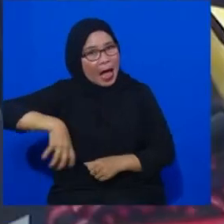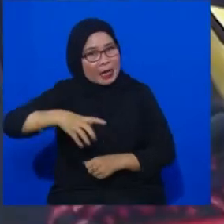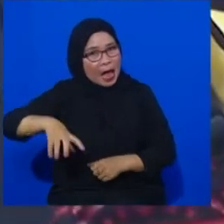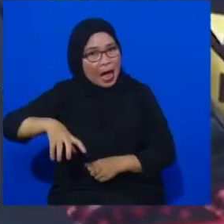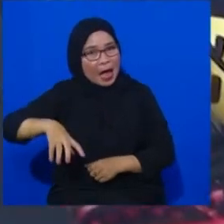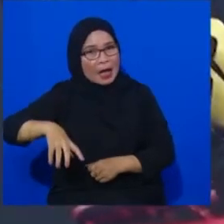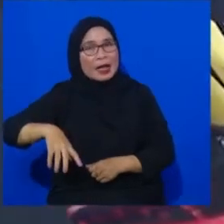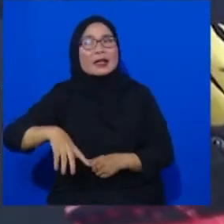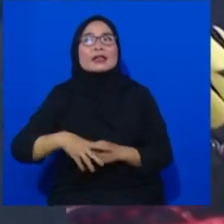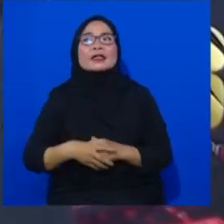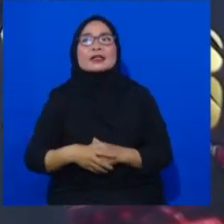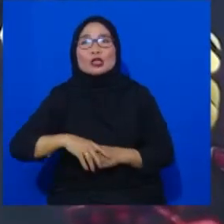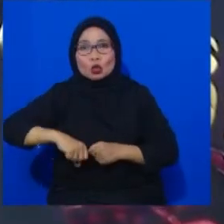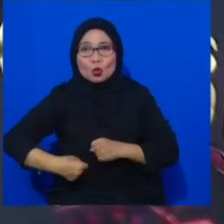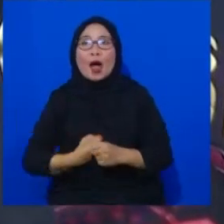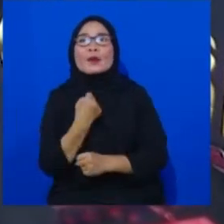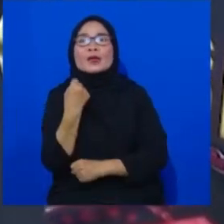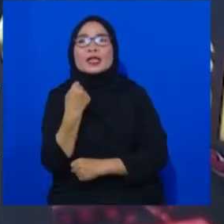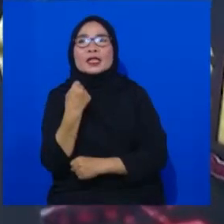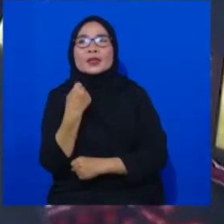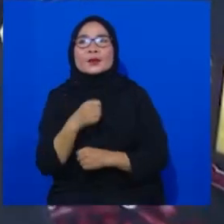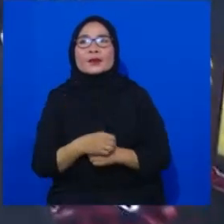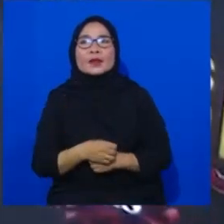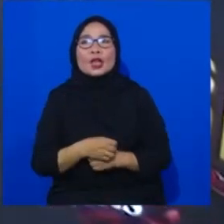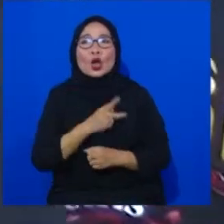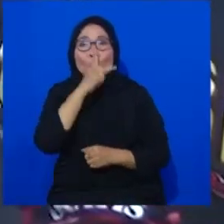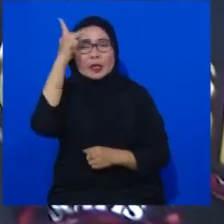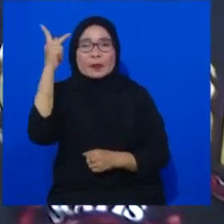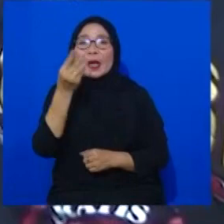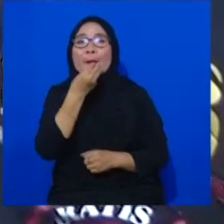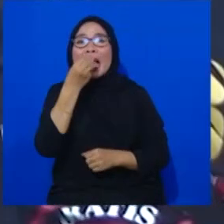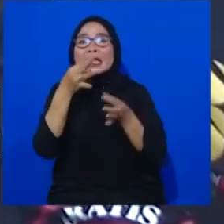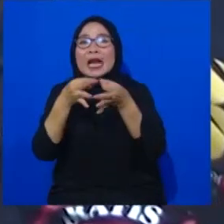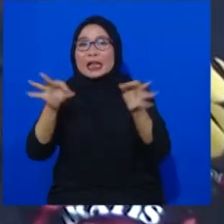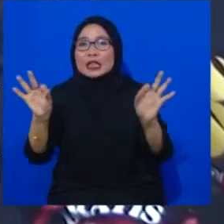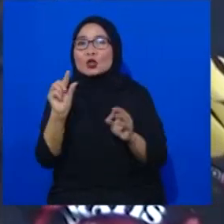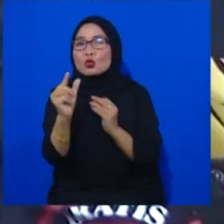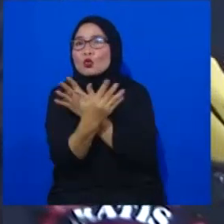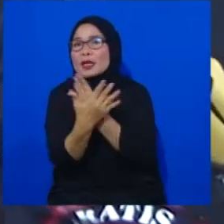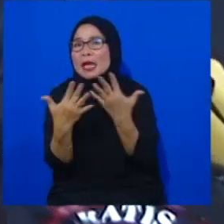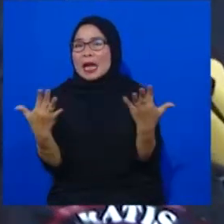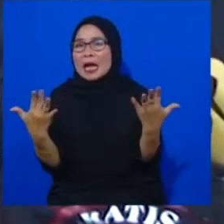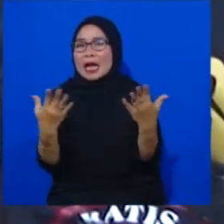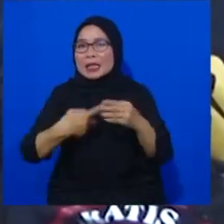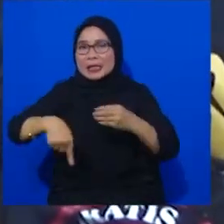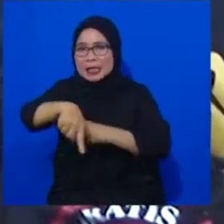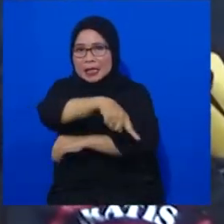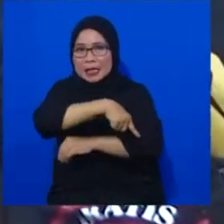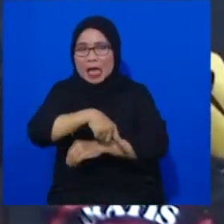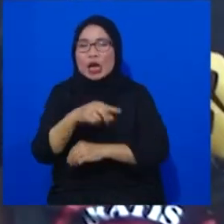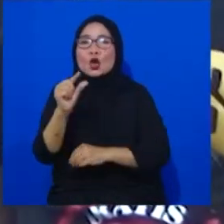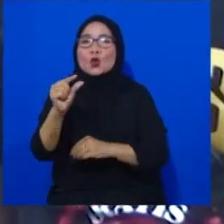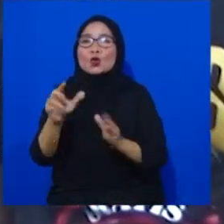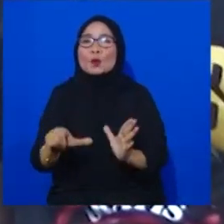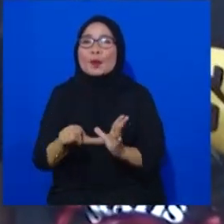Sama suami. Konsepnya kita masih makan gratis kepada masyarakat sekitar sini, tujuannya ya untuk membantu mereka juga